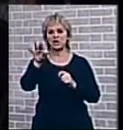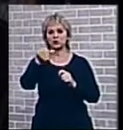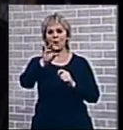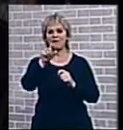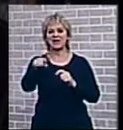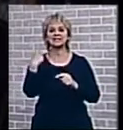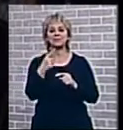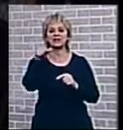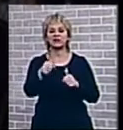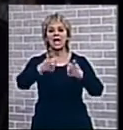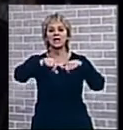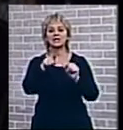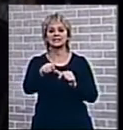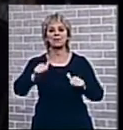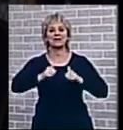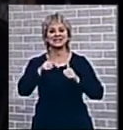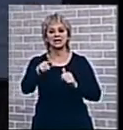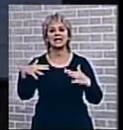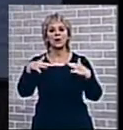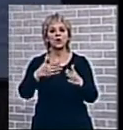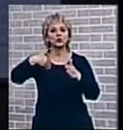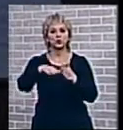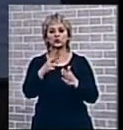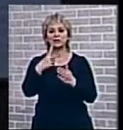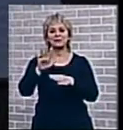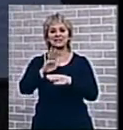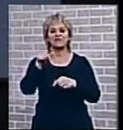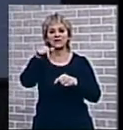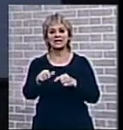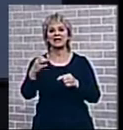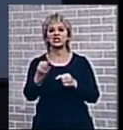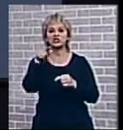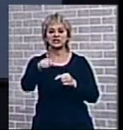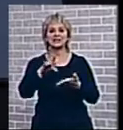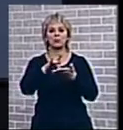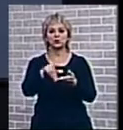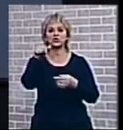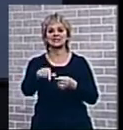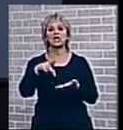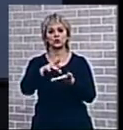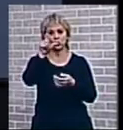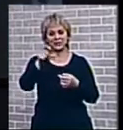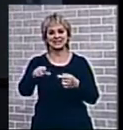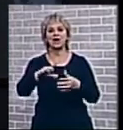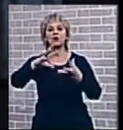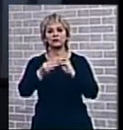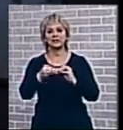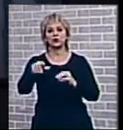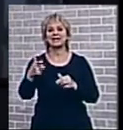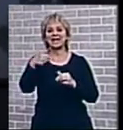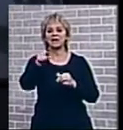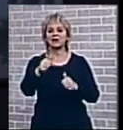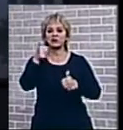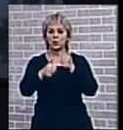Arts» впервые. Организаторы постарались собрать лучшие презентационные фильмы, интересные путешественникам и туристам. В итоге